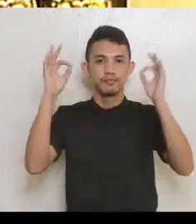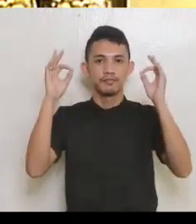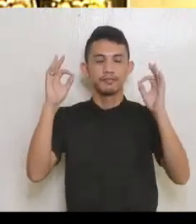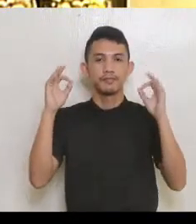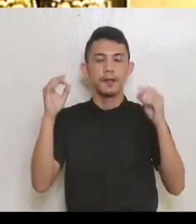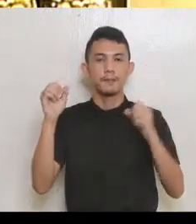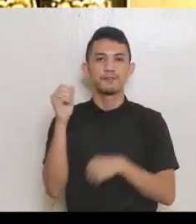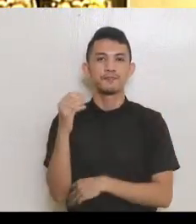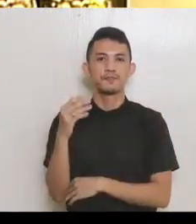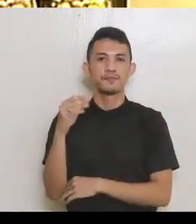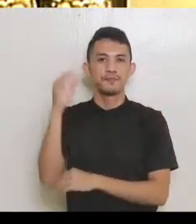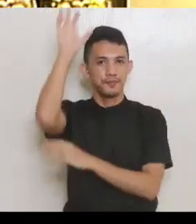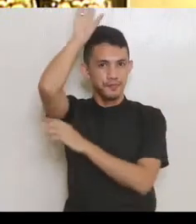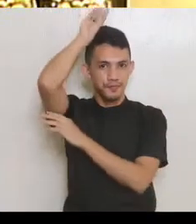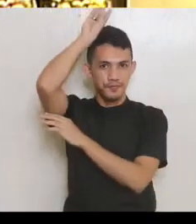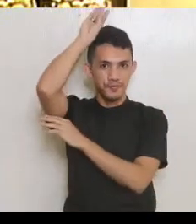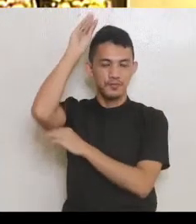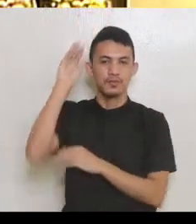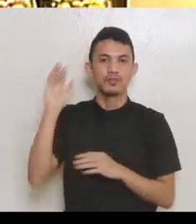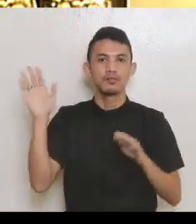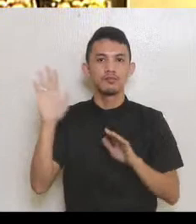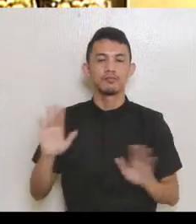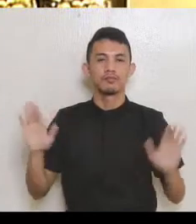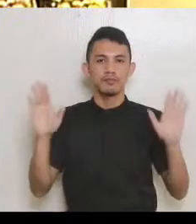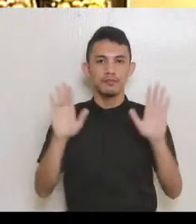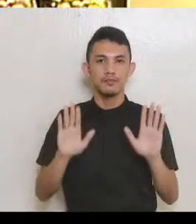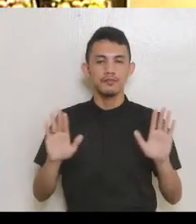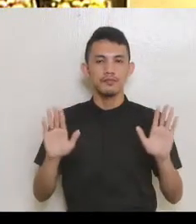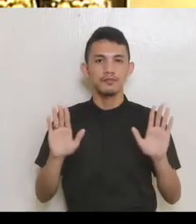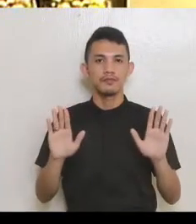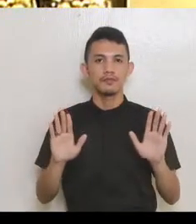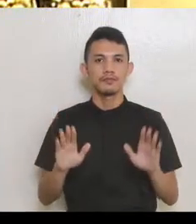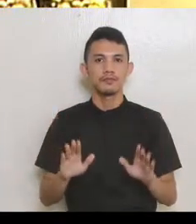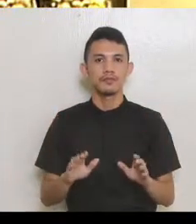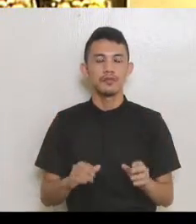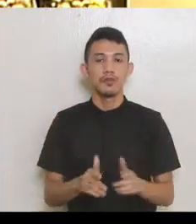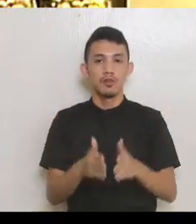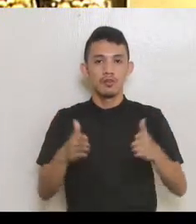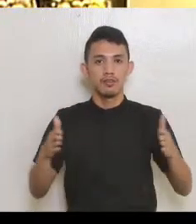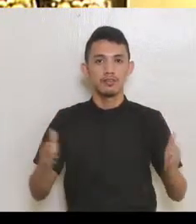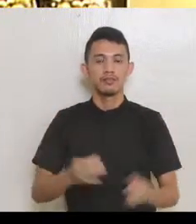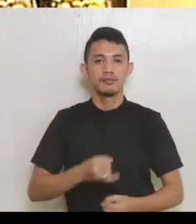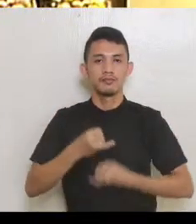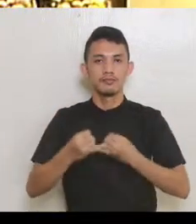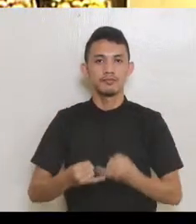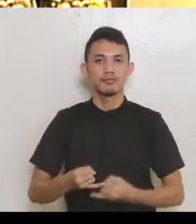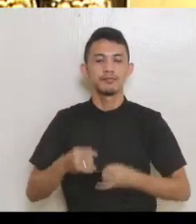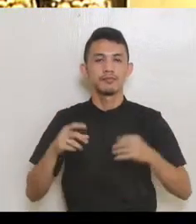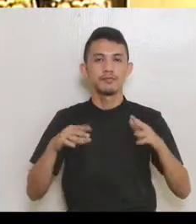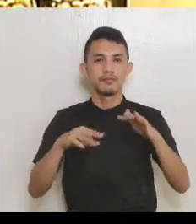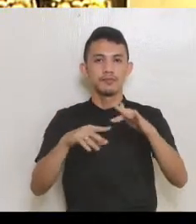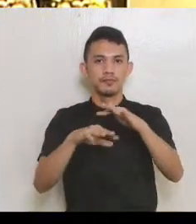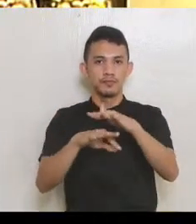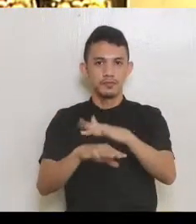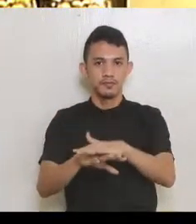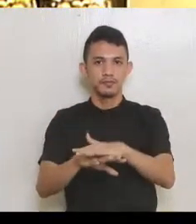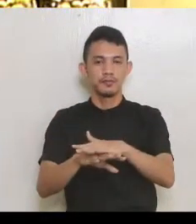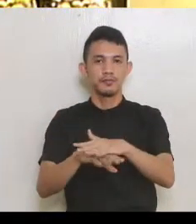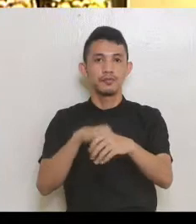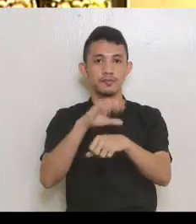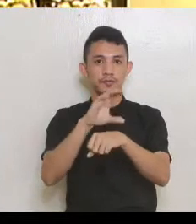usab sa tanan. Dako unta natong kalipay nga magtigom labi na diri sa Balay